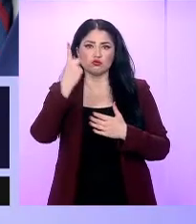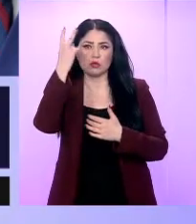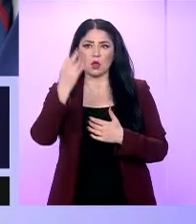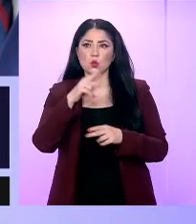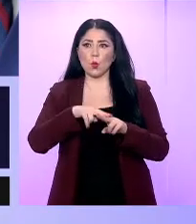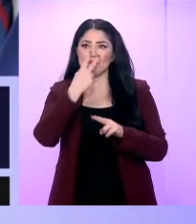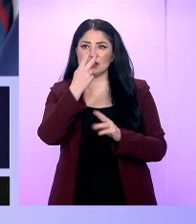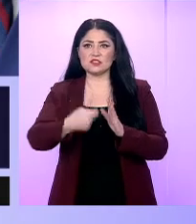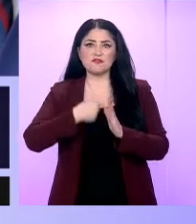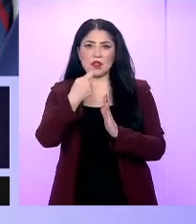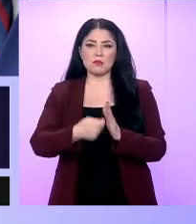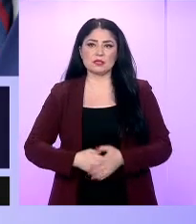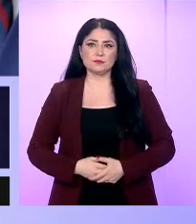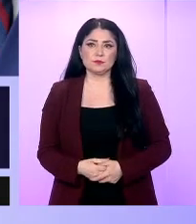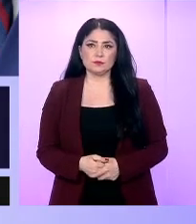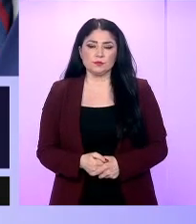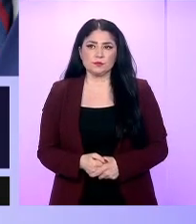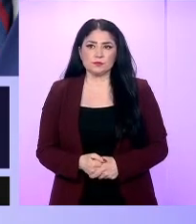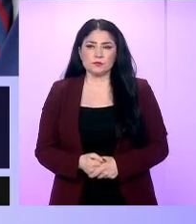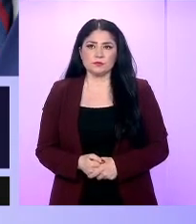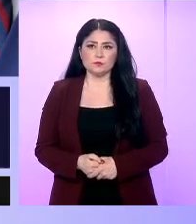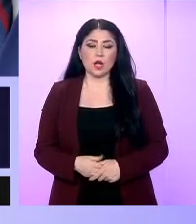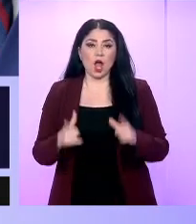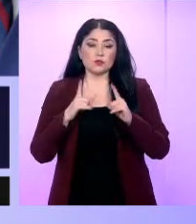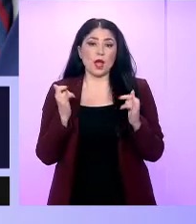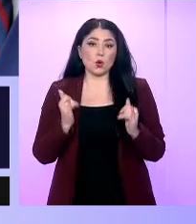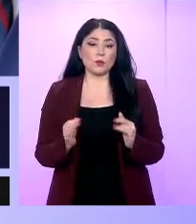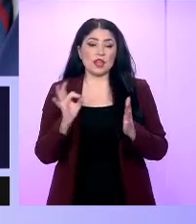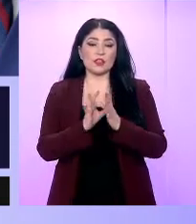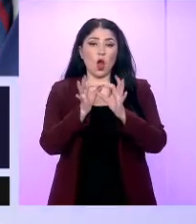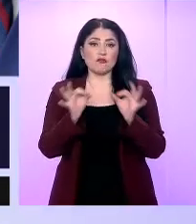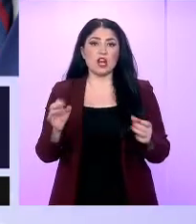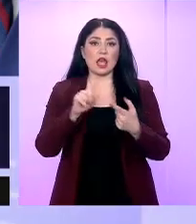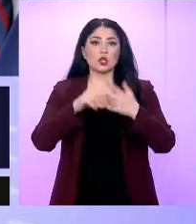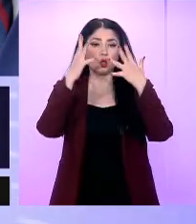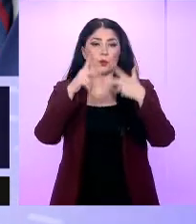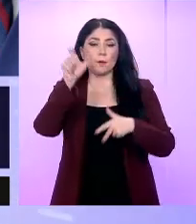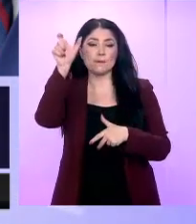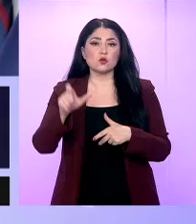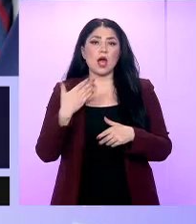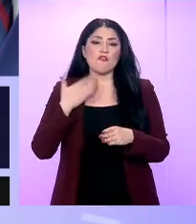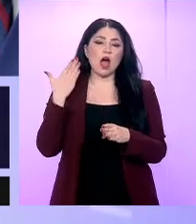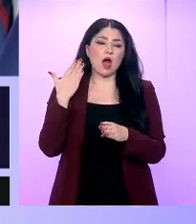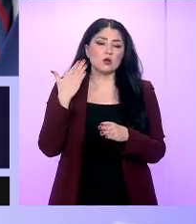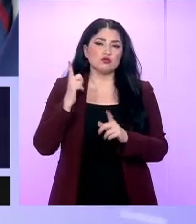după cum vedeți și dumneavoastră în imagini, și așteptăm acum datele oficiale privind numărul victimelor